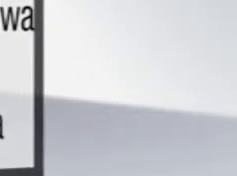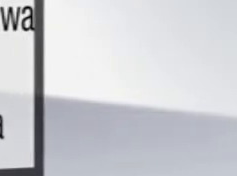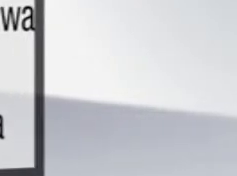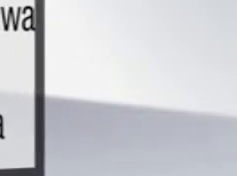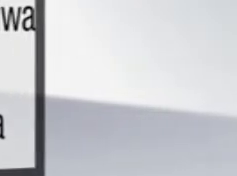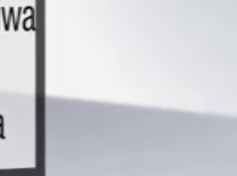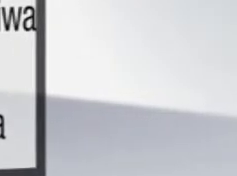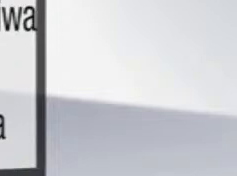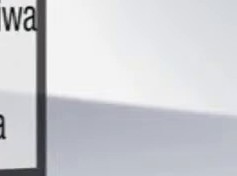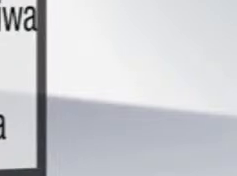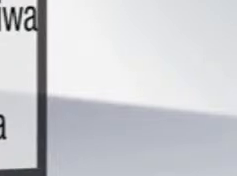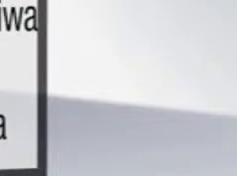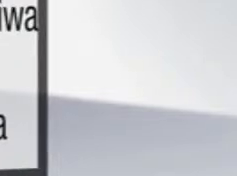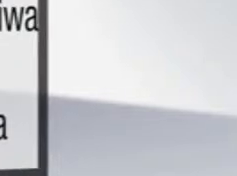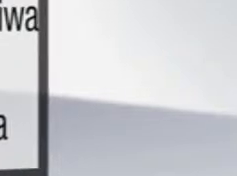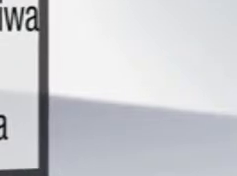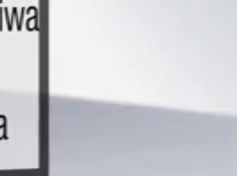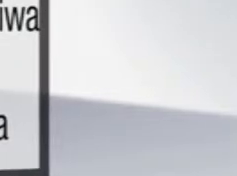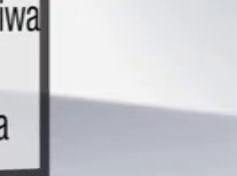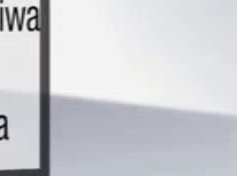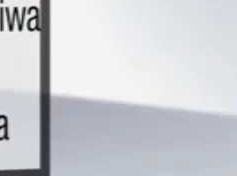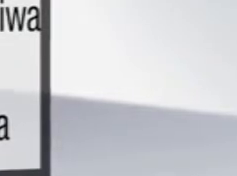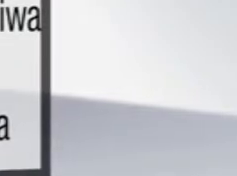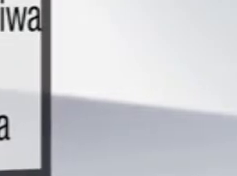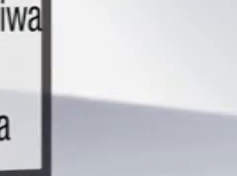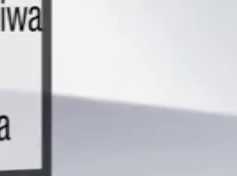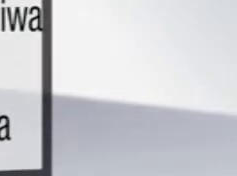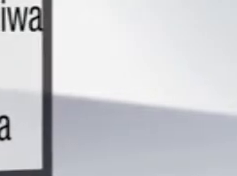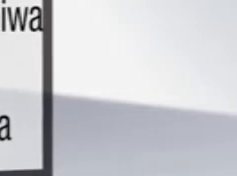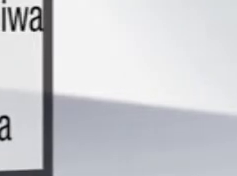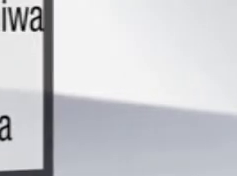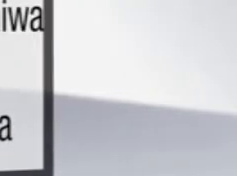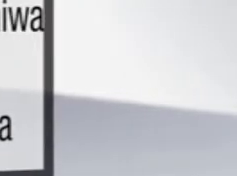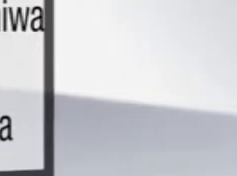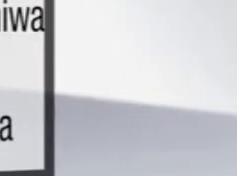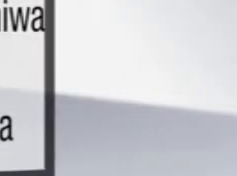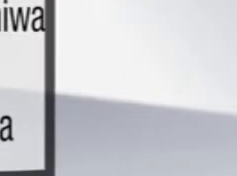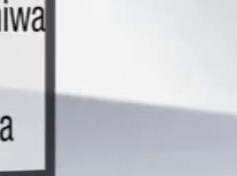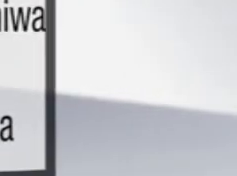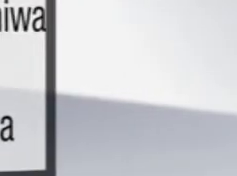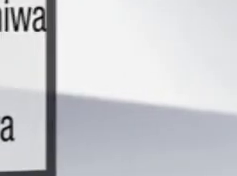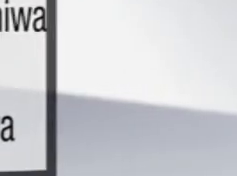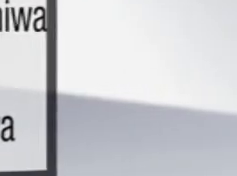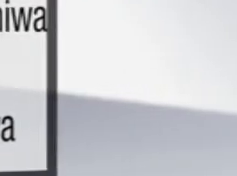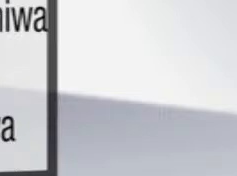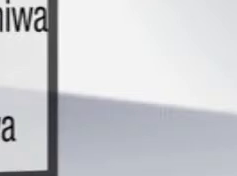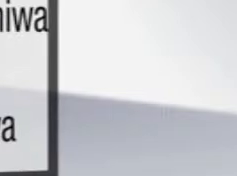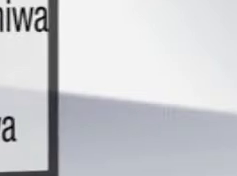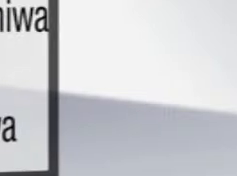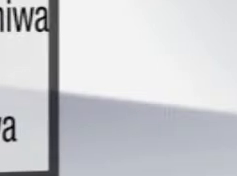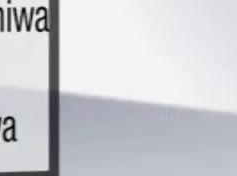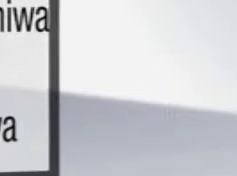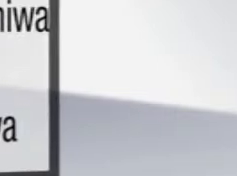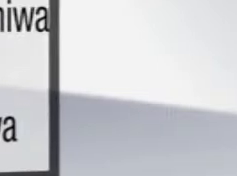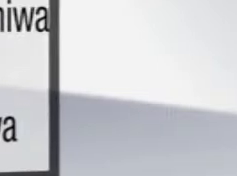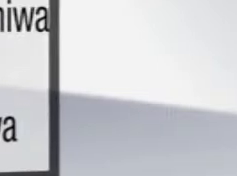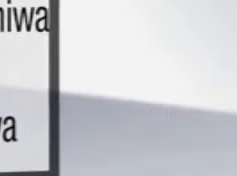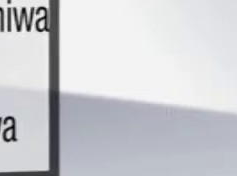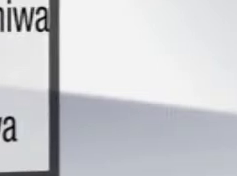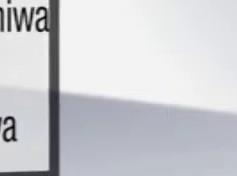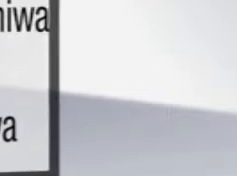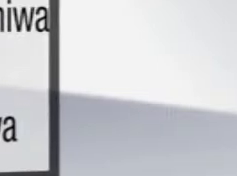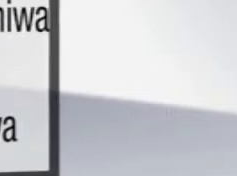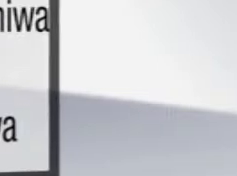36% wasichana waliripoti kudhulumiwa kijinsia katika afisi mbalimbali za kituo cha Gender Violence Recovery Center nchini,